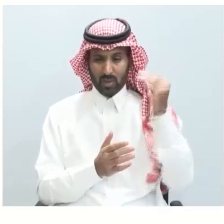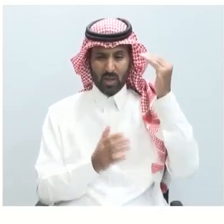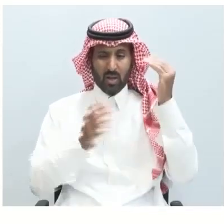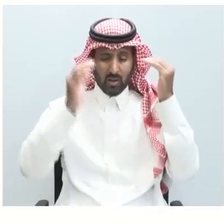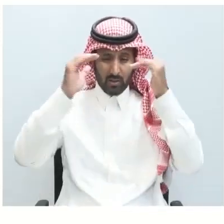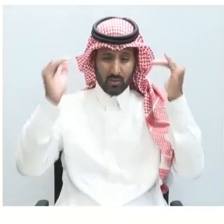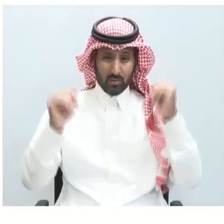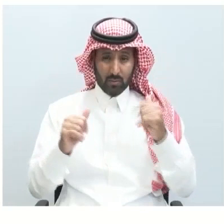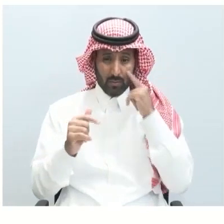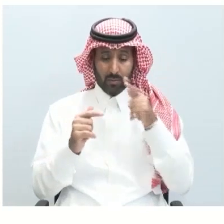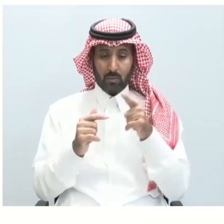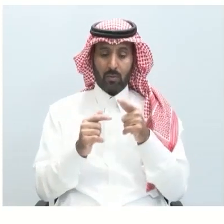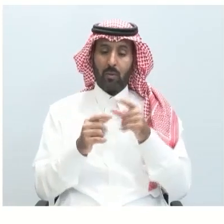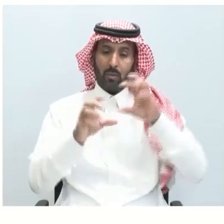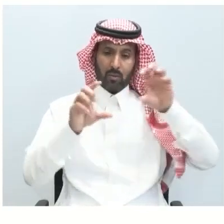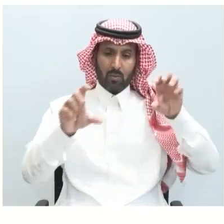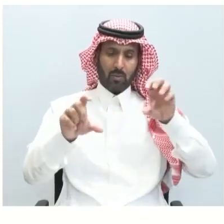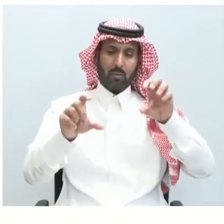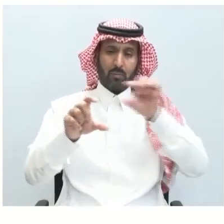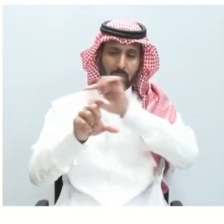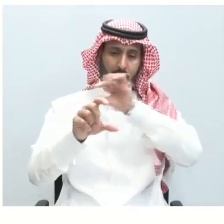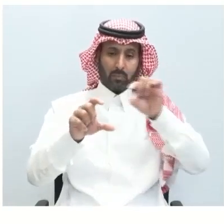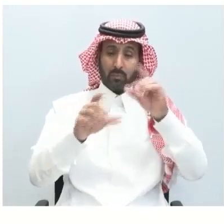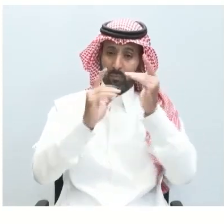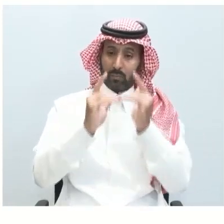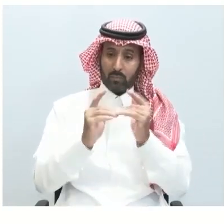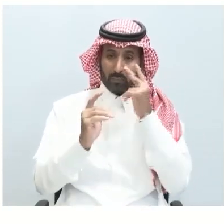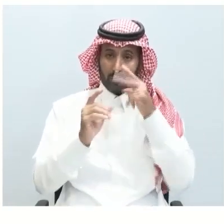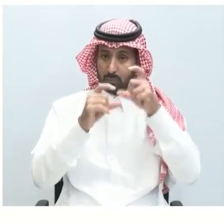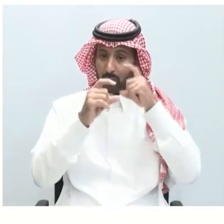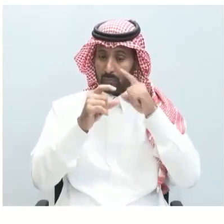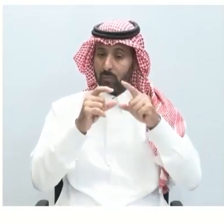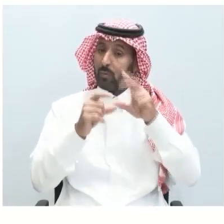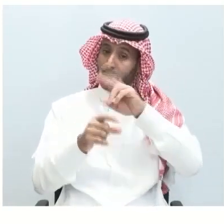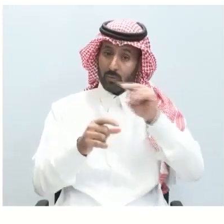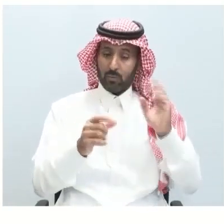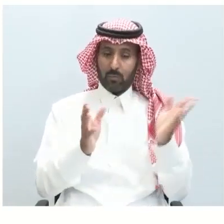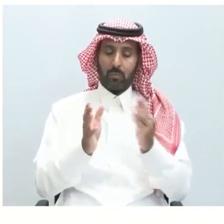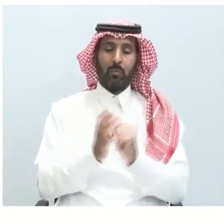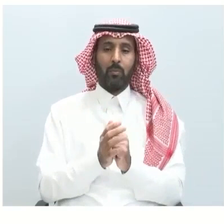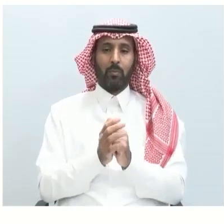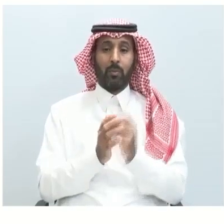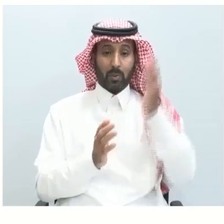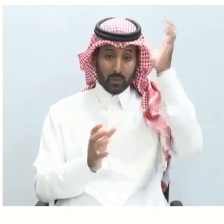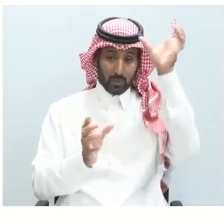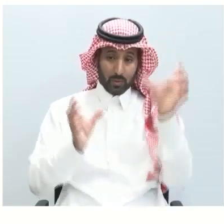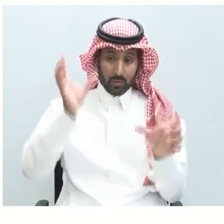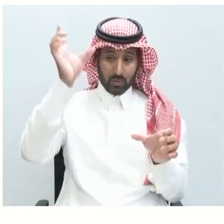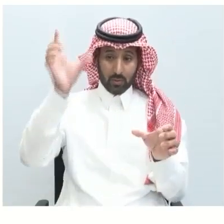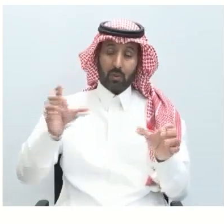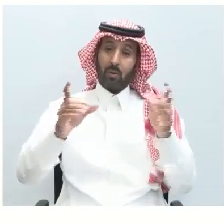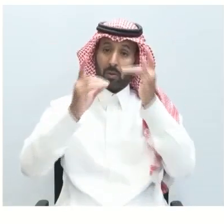السحاب بهذا الدورقي اذا تامل الصورتين هل هناك شبه نعم كان هنا